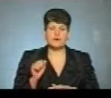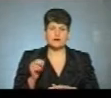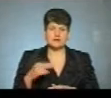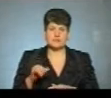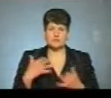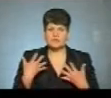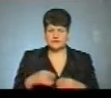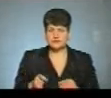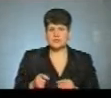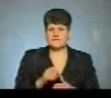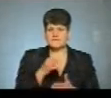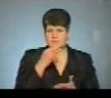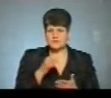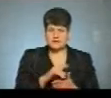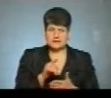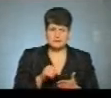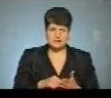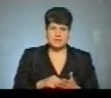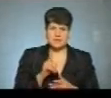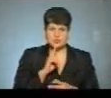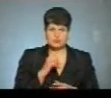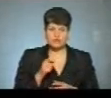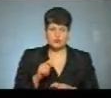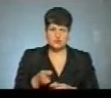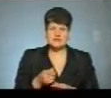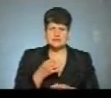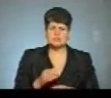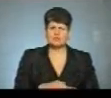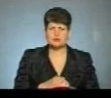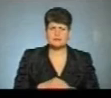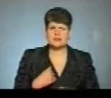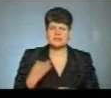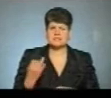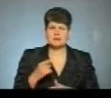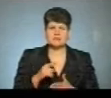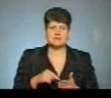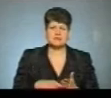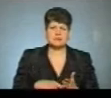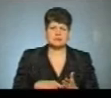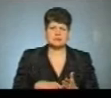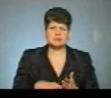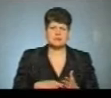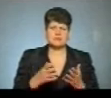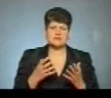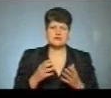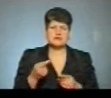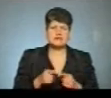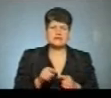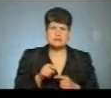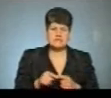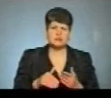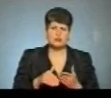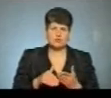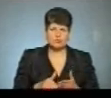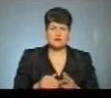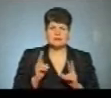тільки що включила телебачення. Скажіть, будь ласка, мене інтересує таке питання. Ось ця допомога, ну я не знаю,